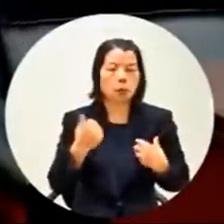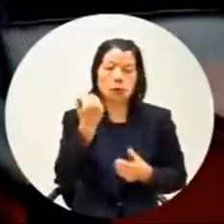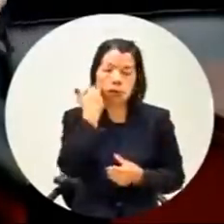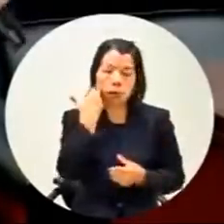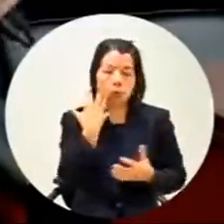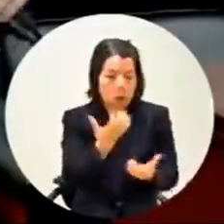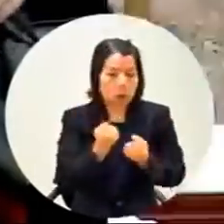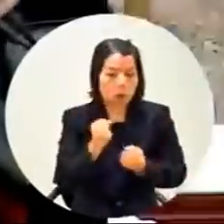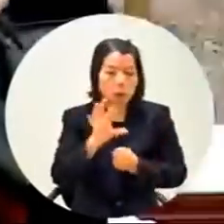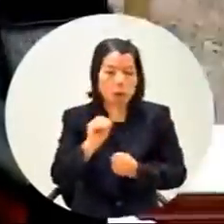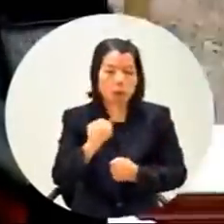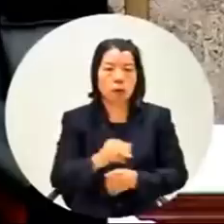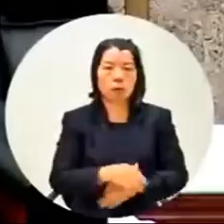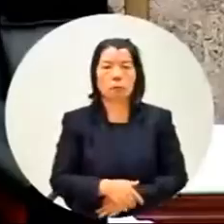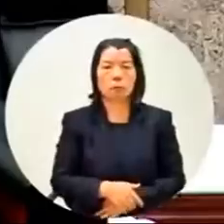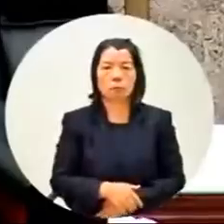有？